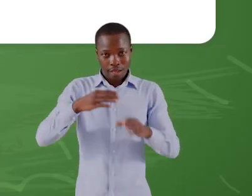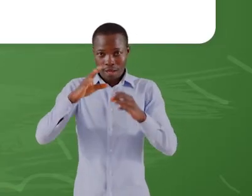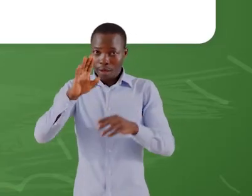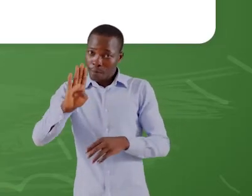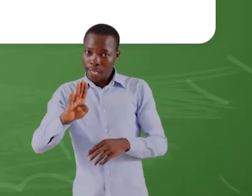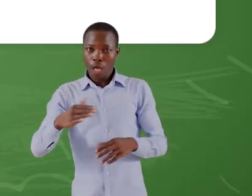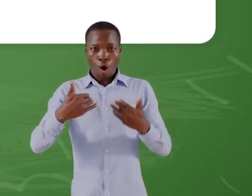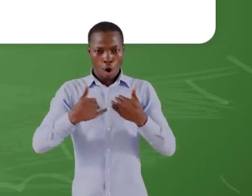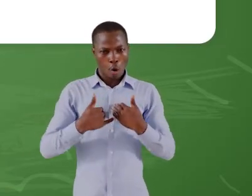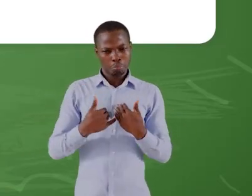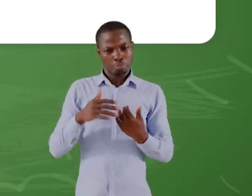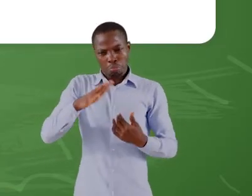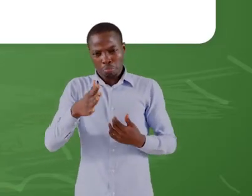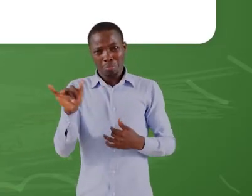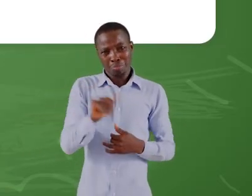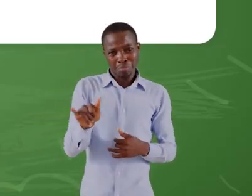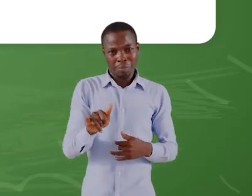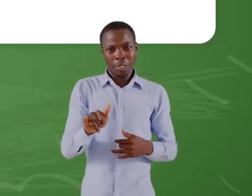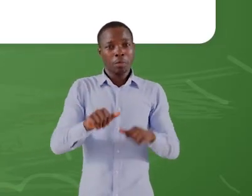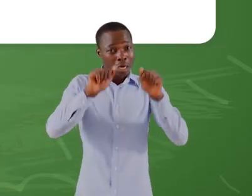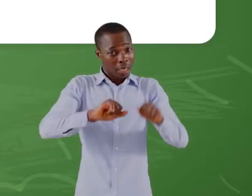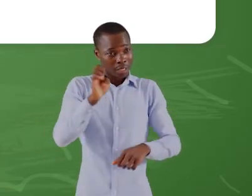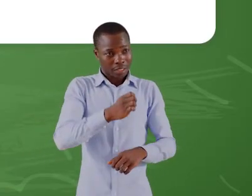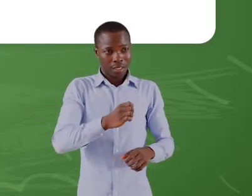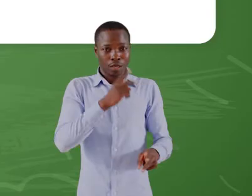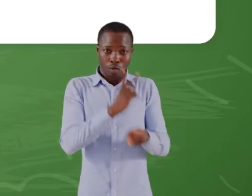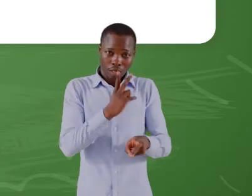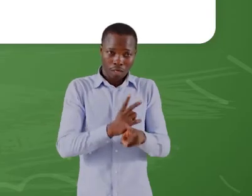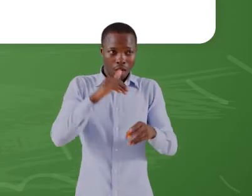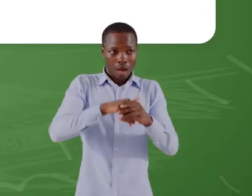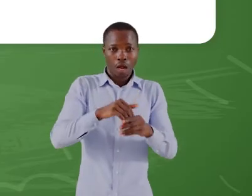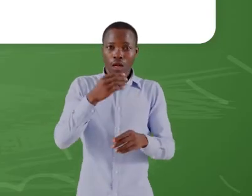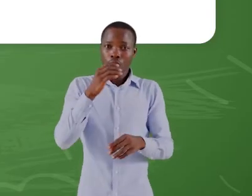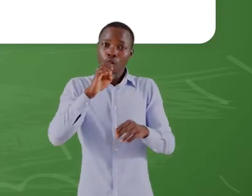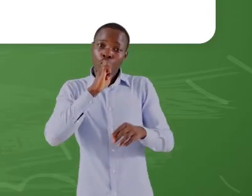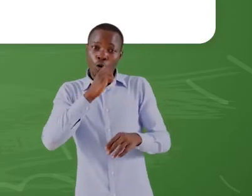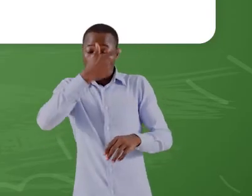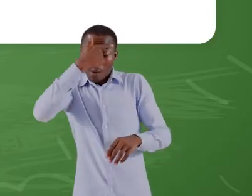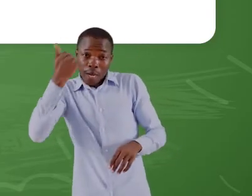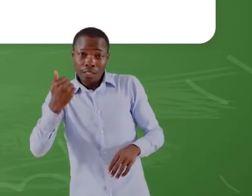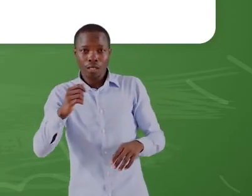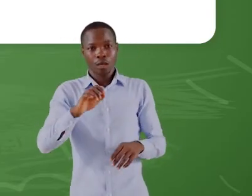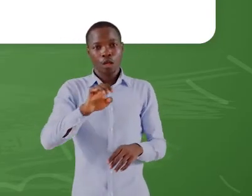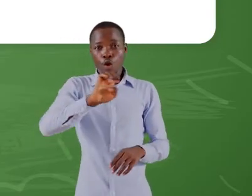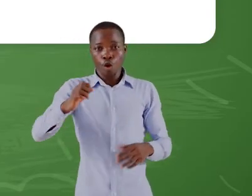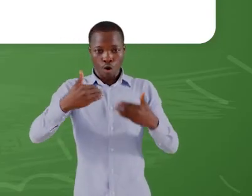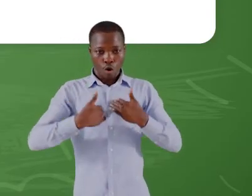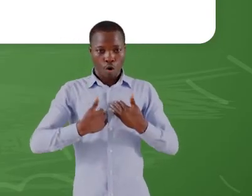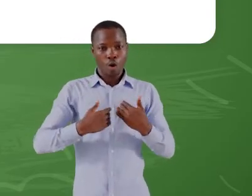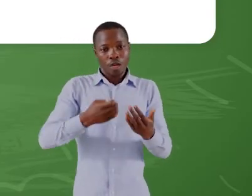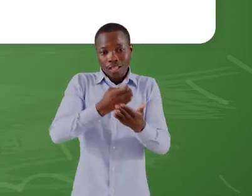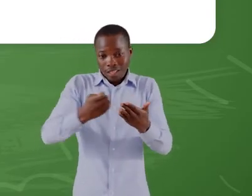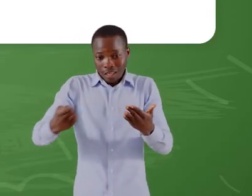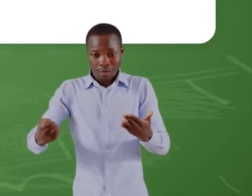ont pratiquement les mêmes capacités de rétention en eau parce qu'ils ont des